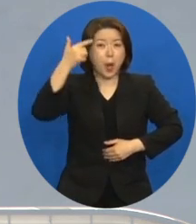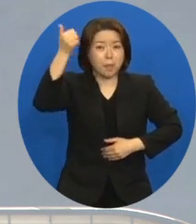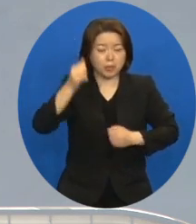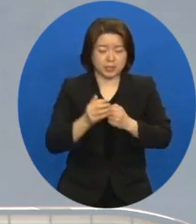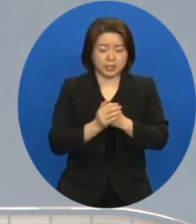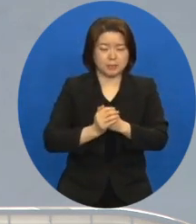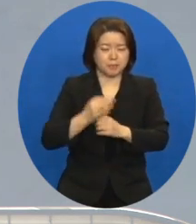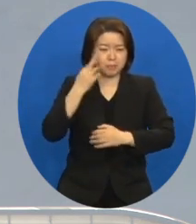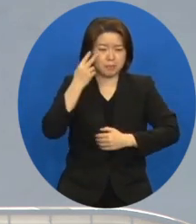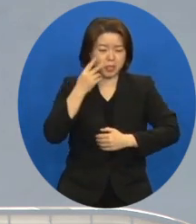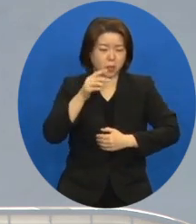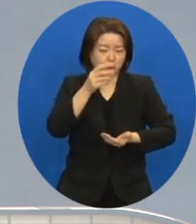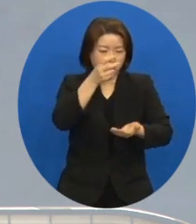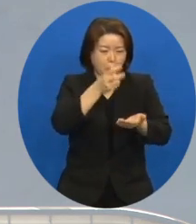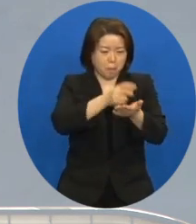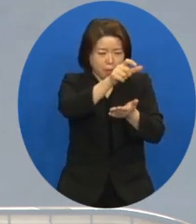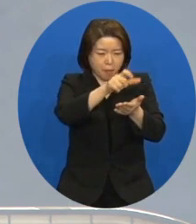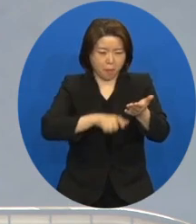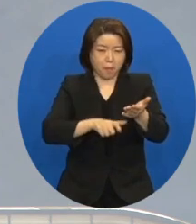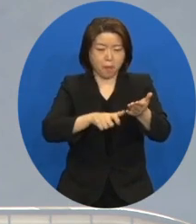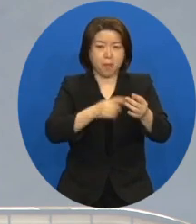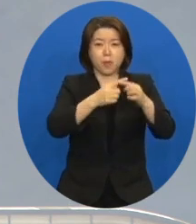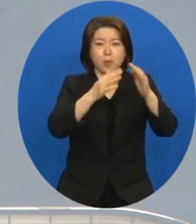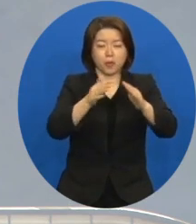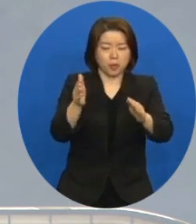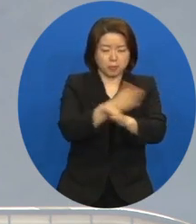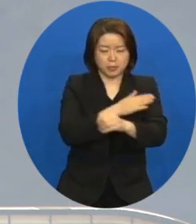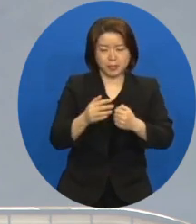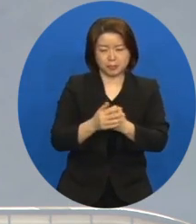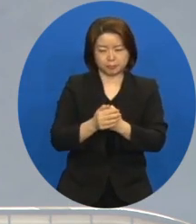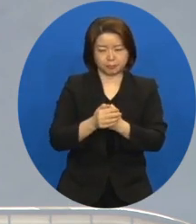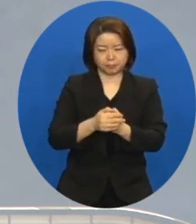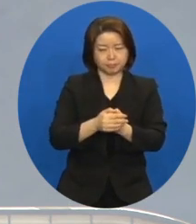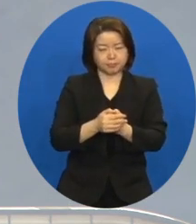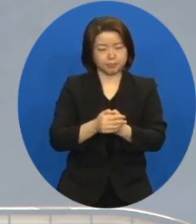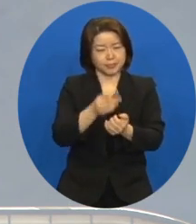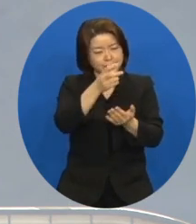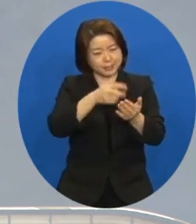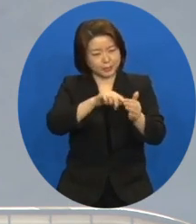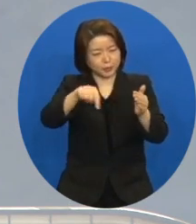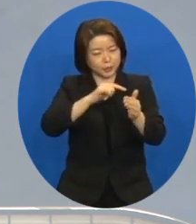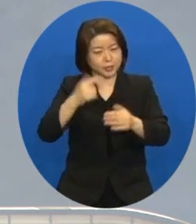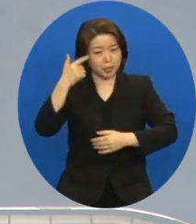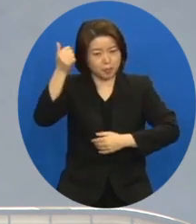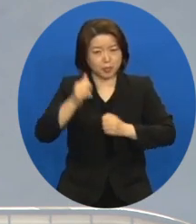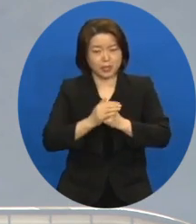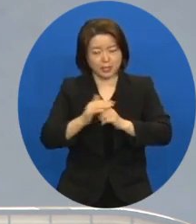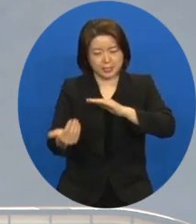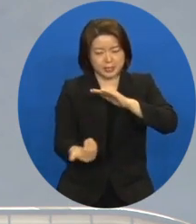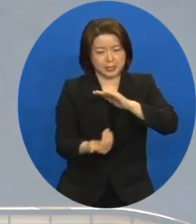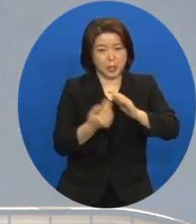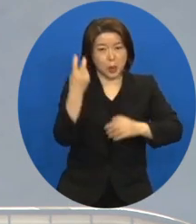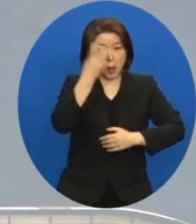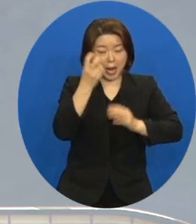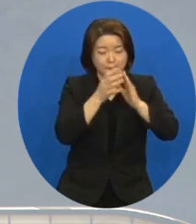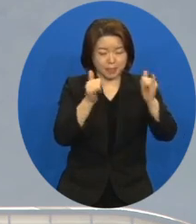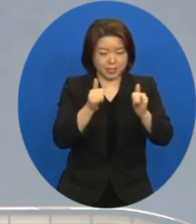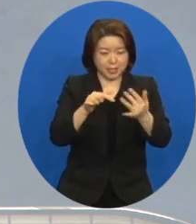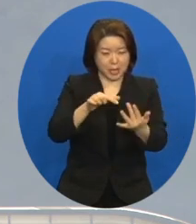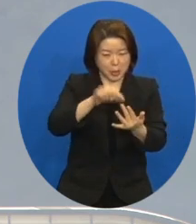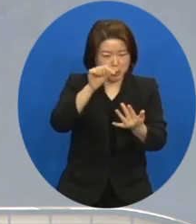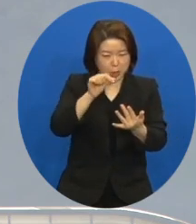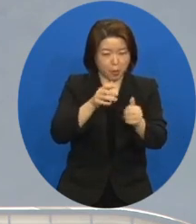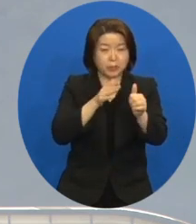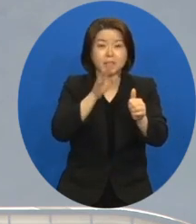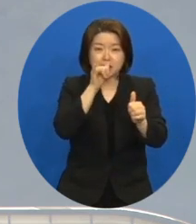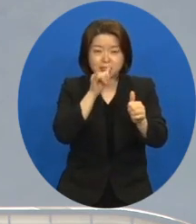감독 선출을 받았습니다. 감리교 목사로서는 최고위직에 올라가는 거죠.